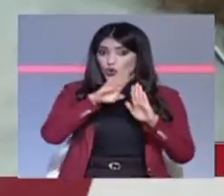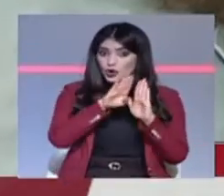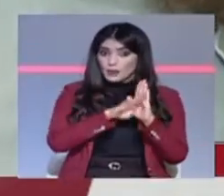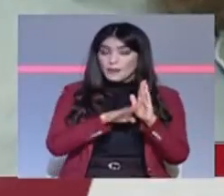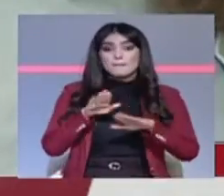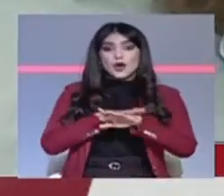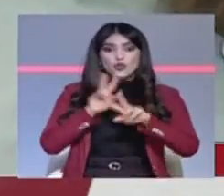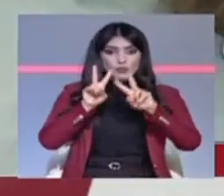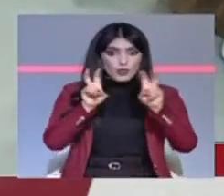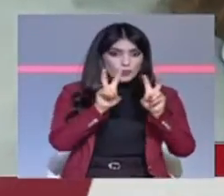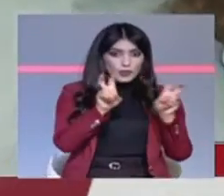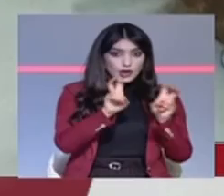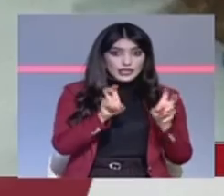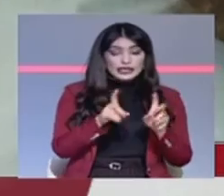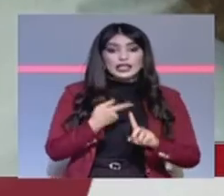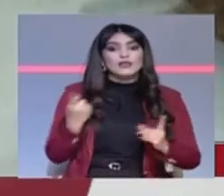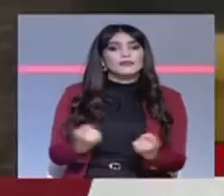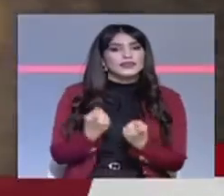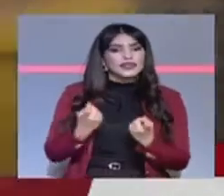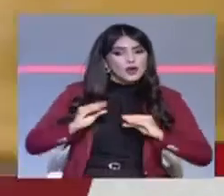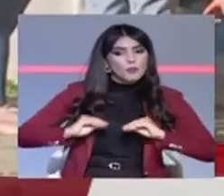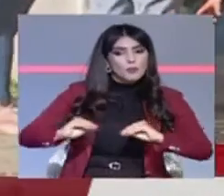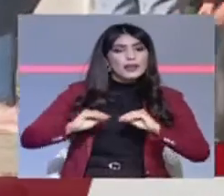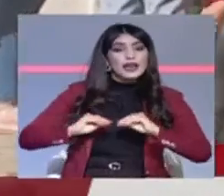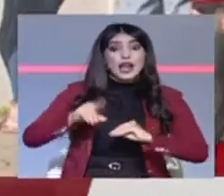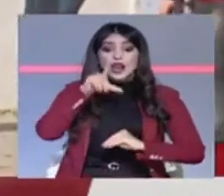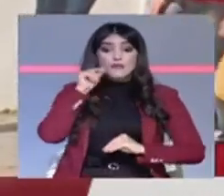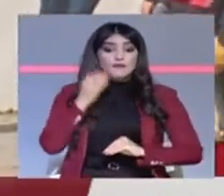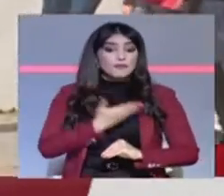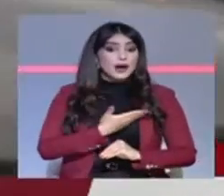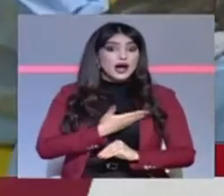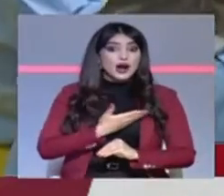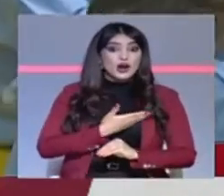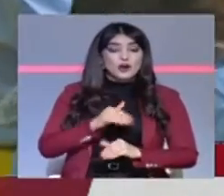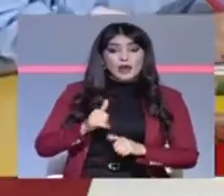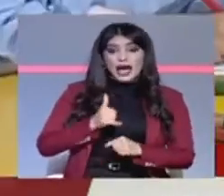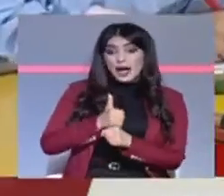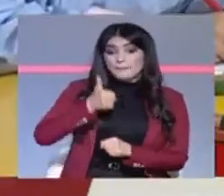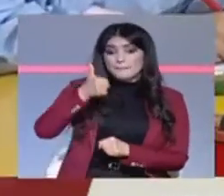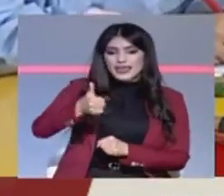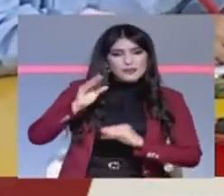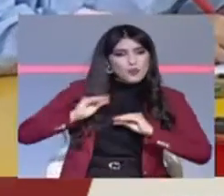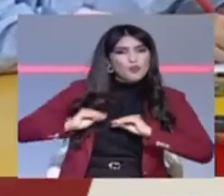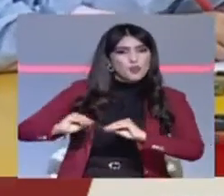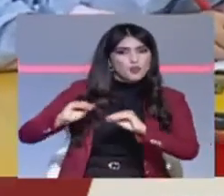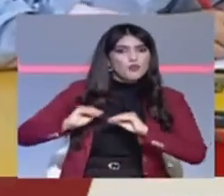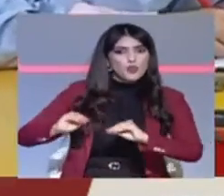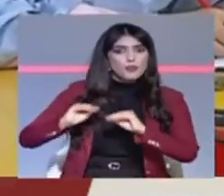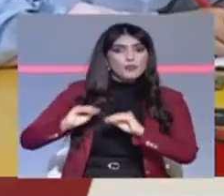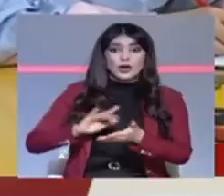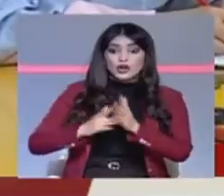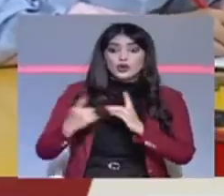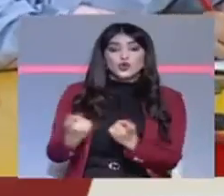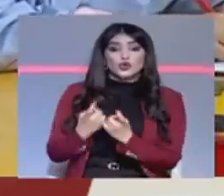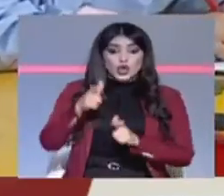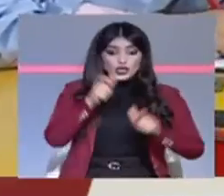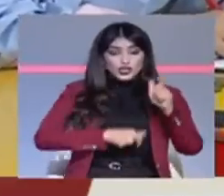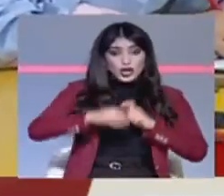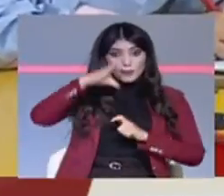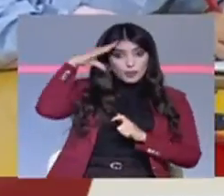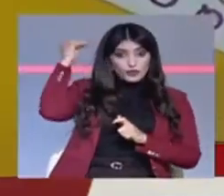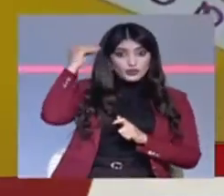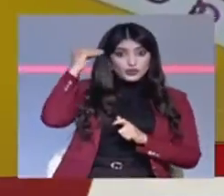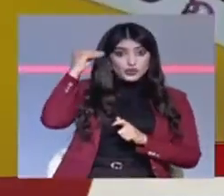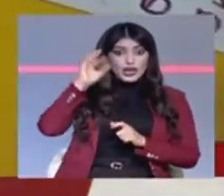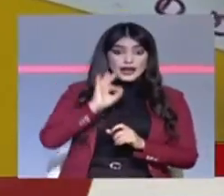محاور اهمها التكوين الموجه الاولياء الذي سيمتد سنه كامله ويتولى خلاله خبراء منتدبون